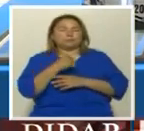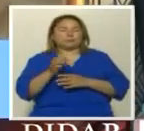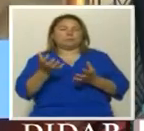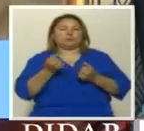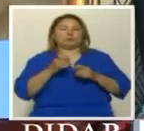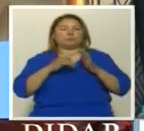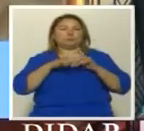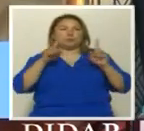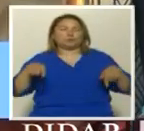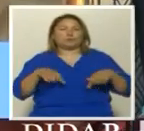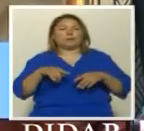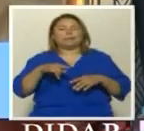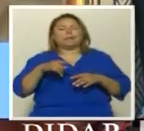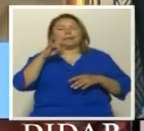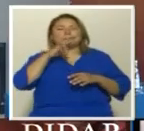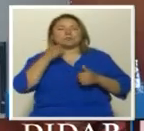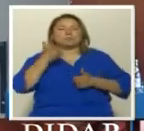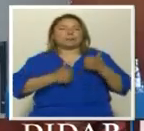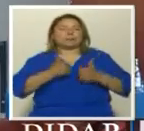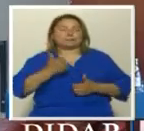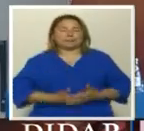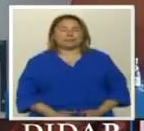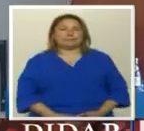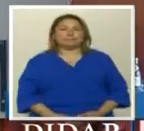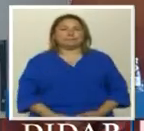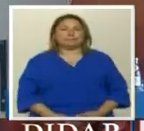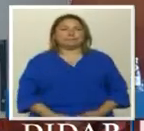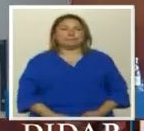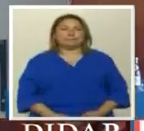получат путевку на турнир «Казахстан Барысы». Асель Канширова, Баужан Нескул, Дидар.